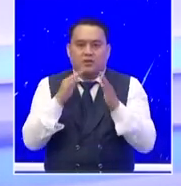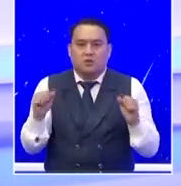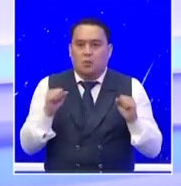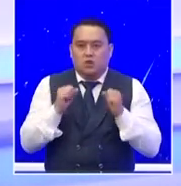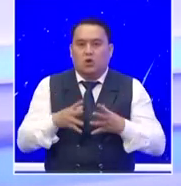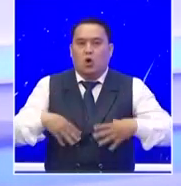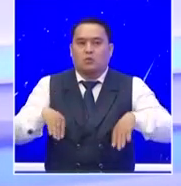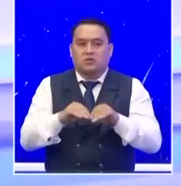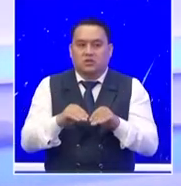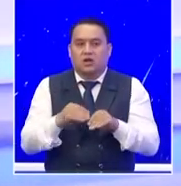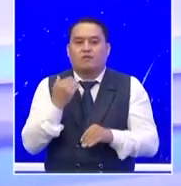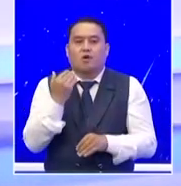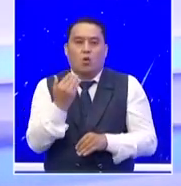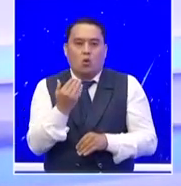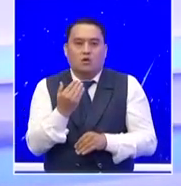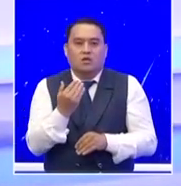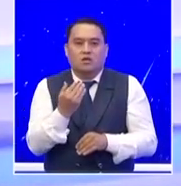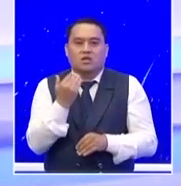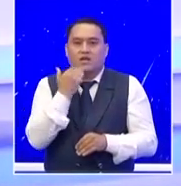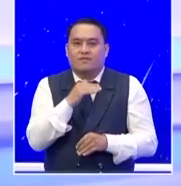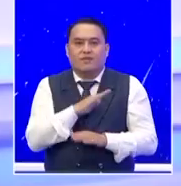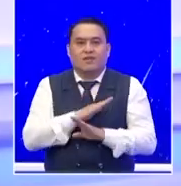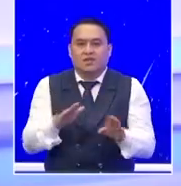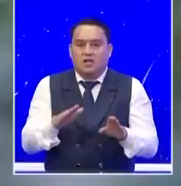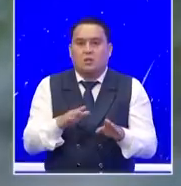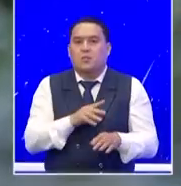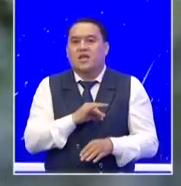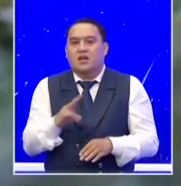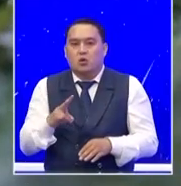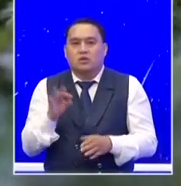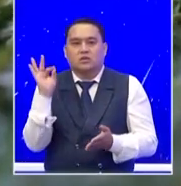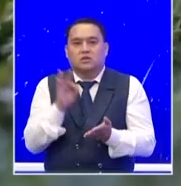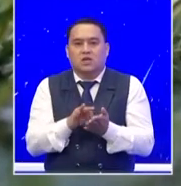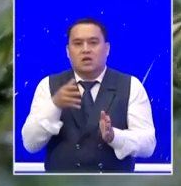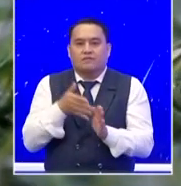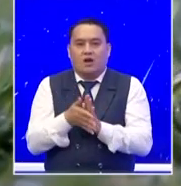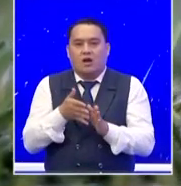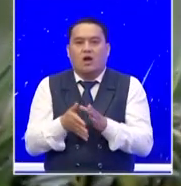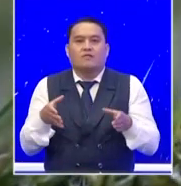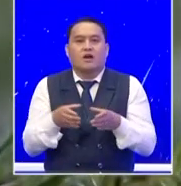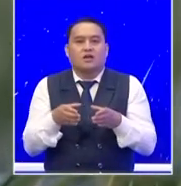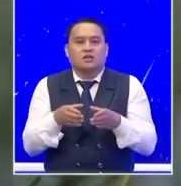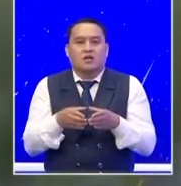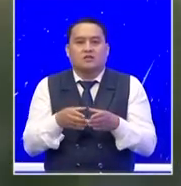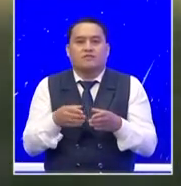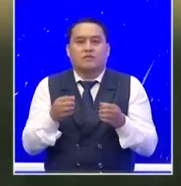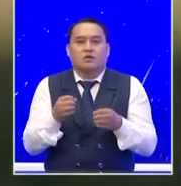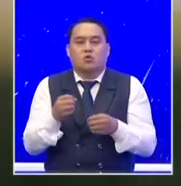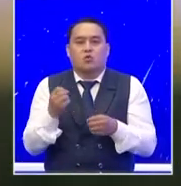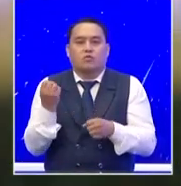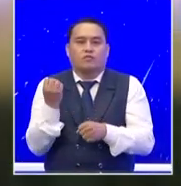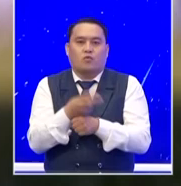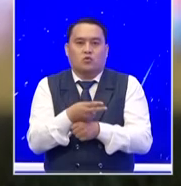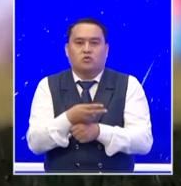спортивной общественности страны. Из-за неэффективного менеджмента и миллионных нецелевых трат команда в шаге от вылета из